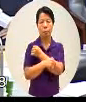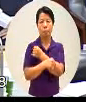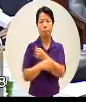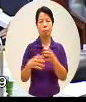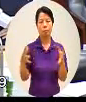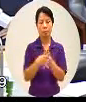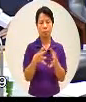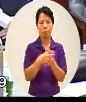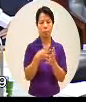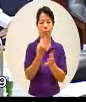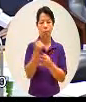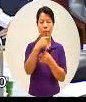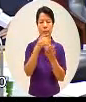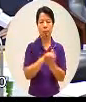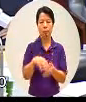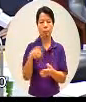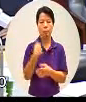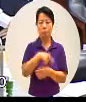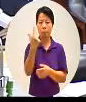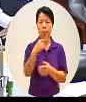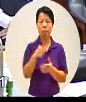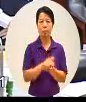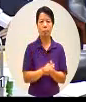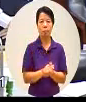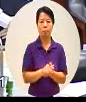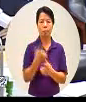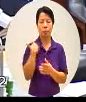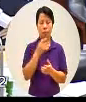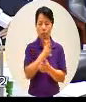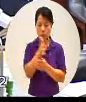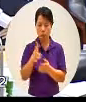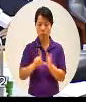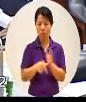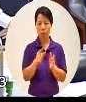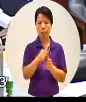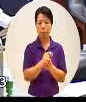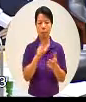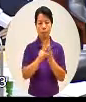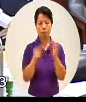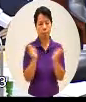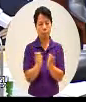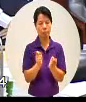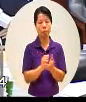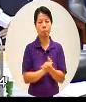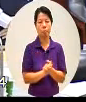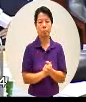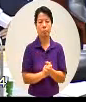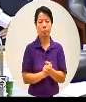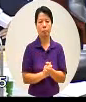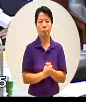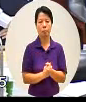度快，然后念好，因为这个质询时间哦实在是太短了。